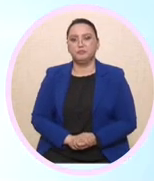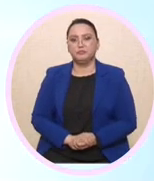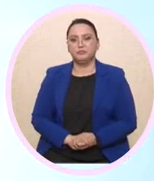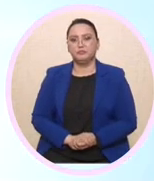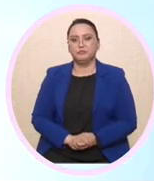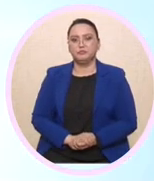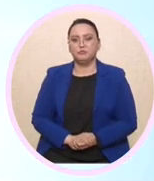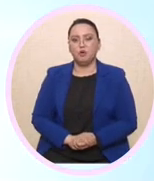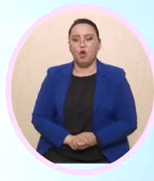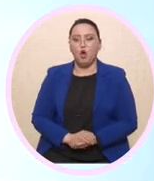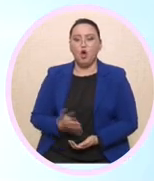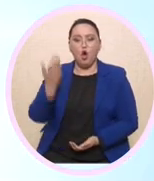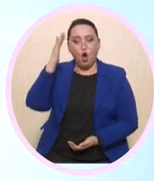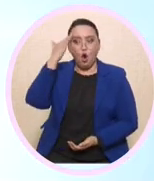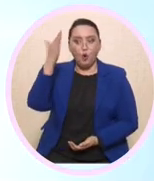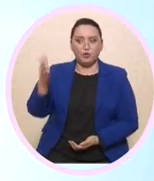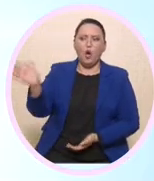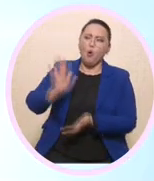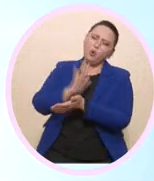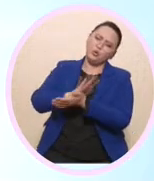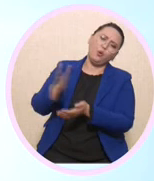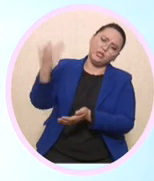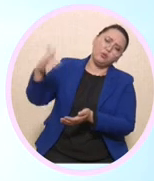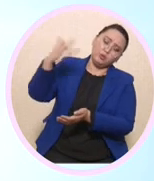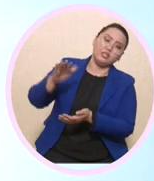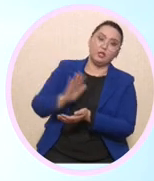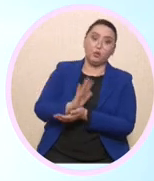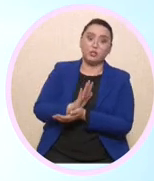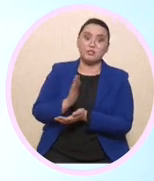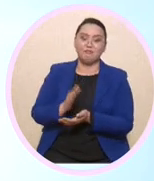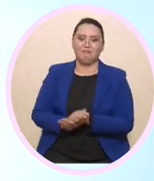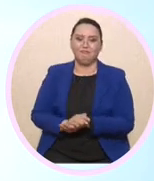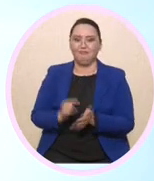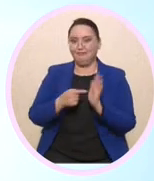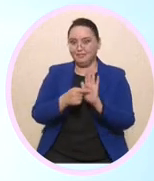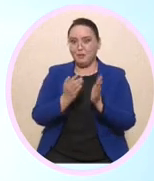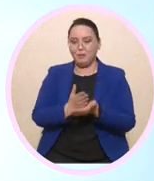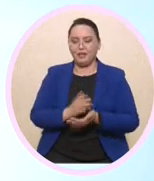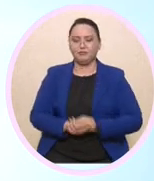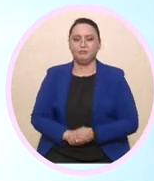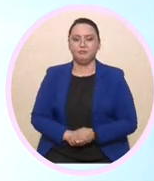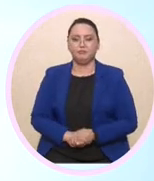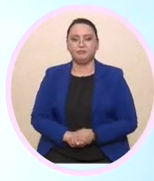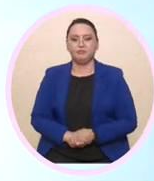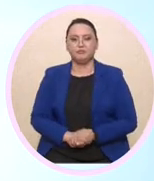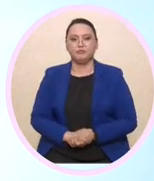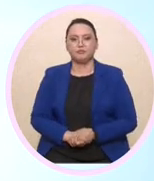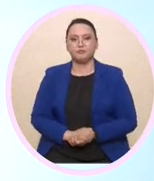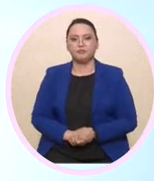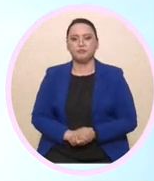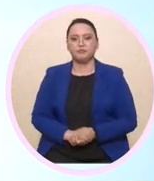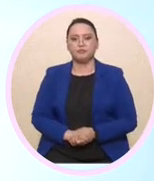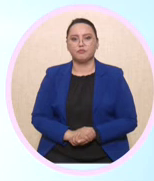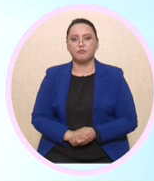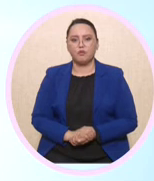Өвгнөө шавдуулсан байна тийм ээ. Хурдлаараа гэсэн үг гэсэн та. Өвгөө үер намдтал